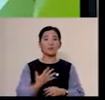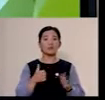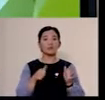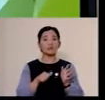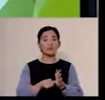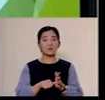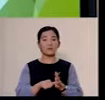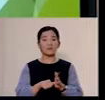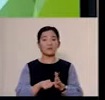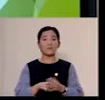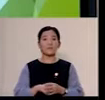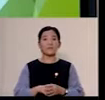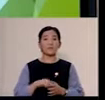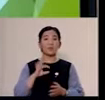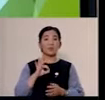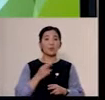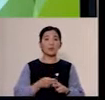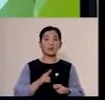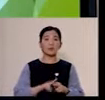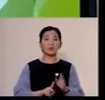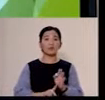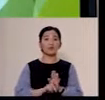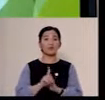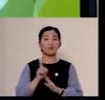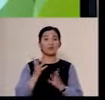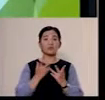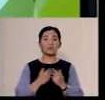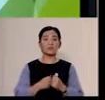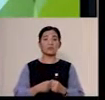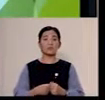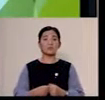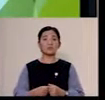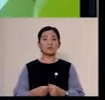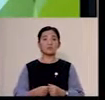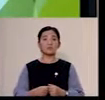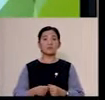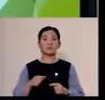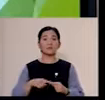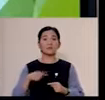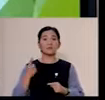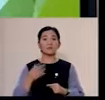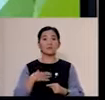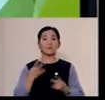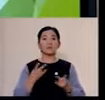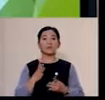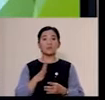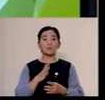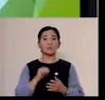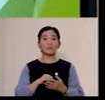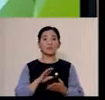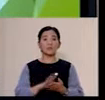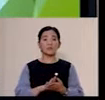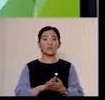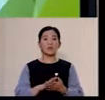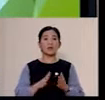и 6. 0 – это у нас начало отсчета. В следующем нам надо было записать